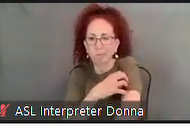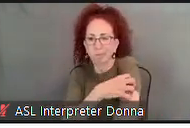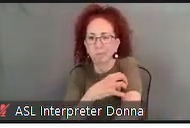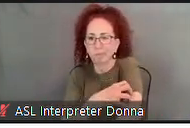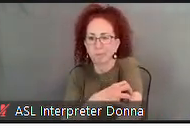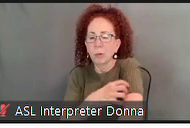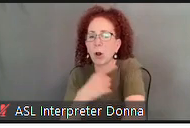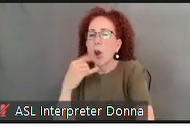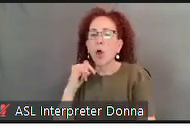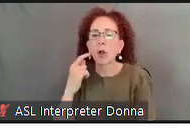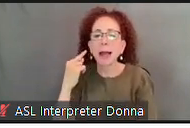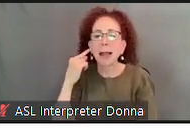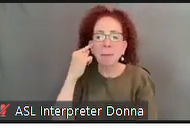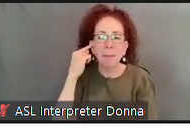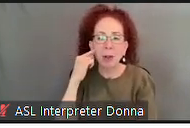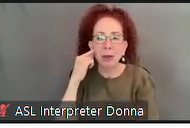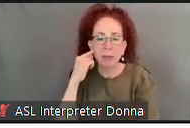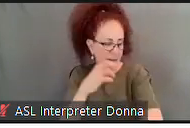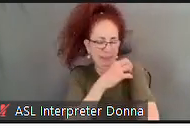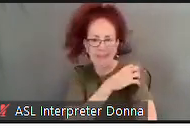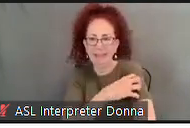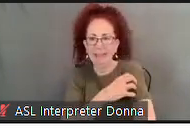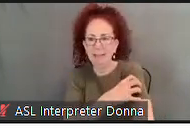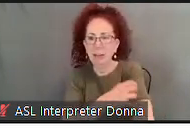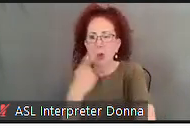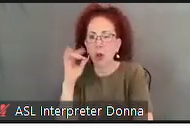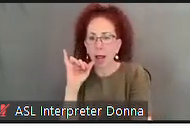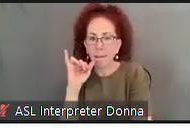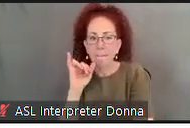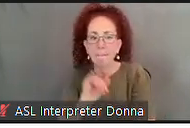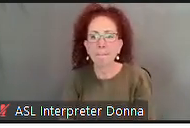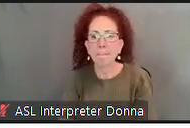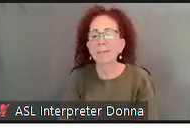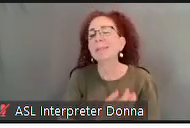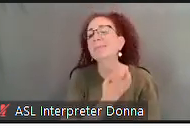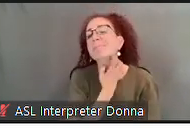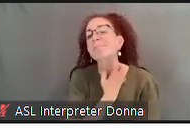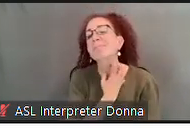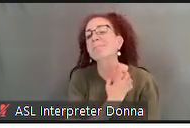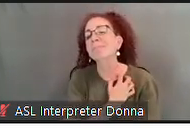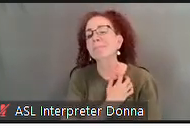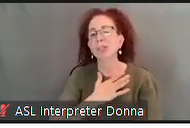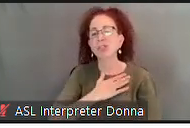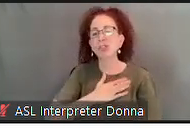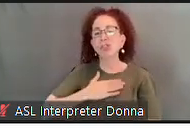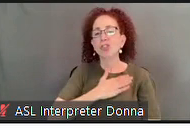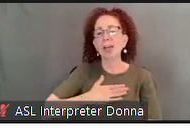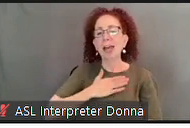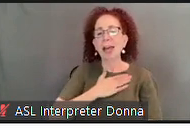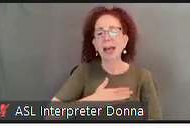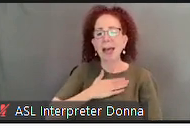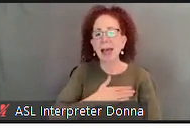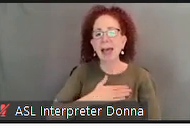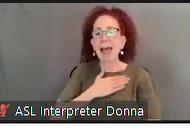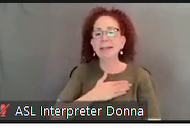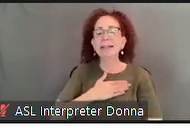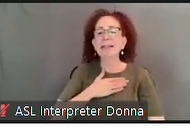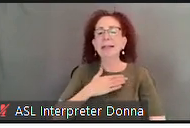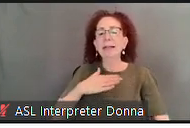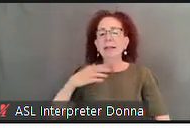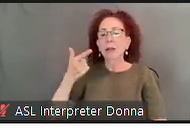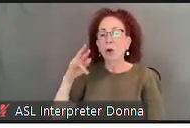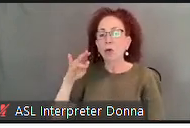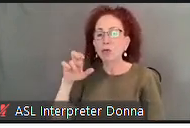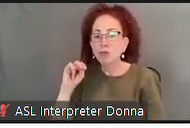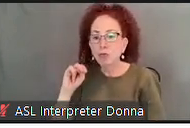人会引起皮疹，看上去像皮肤上面看上去像红疹，有点像粉刺。通常